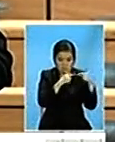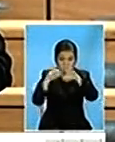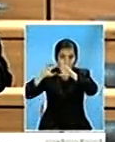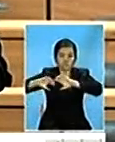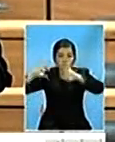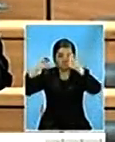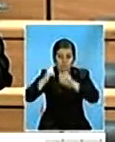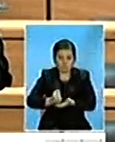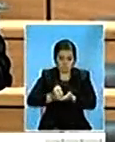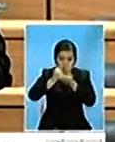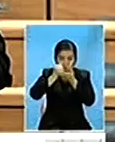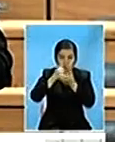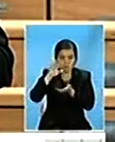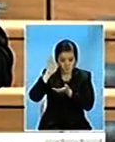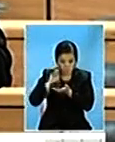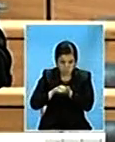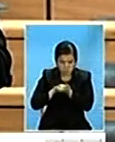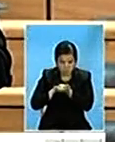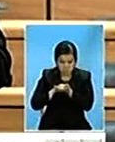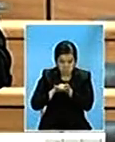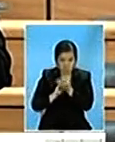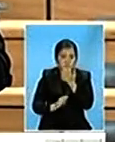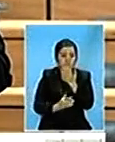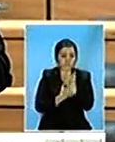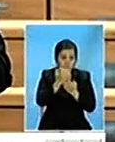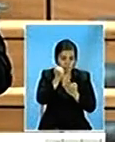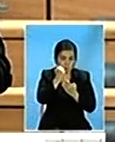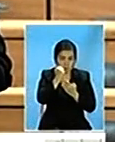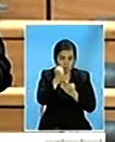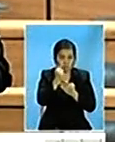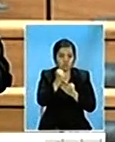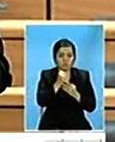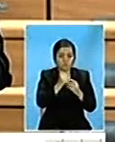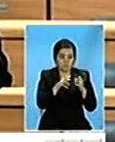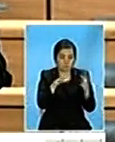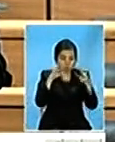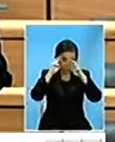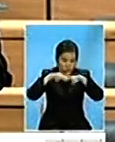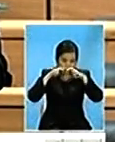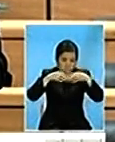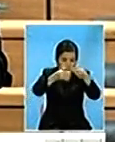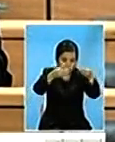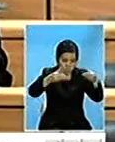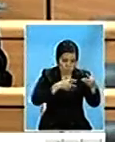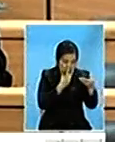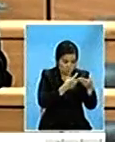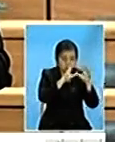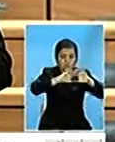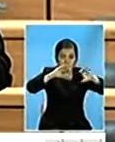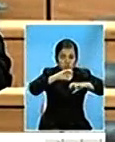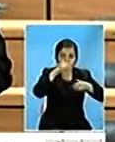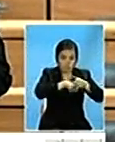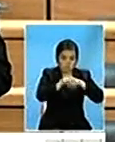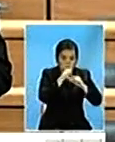าช่วยรับข้อเสนอของสภาที่ปรึกษาไปปฏิบัติโดยเร็วและอย่างจริงจังเพราะว่าสิ่งนี้